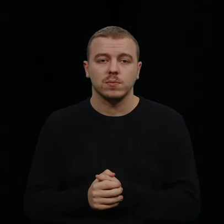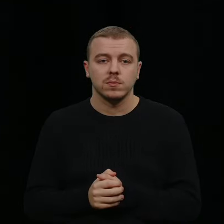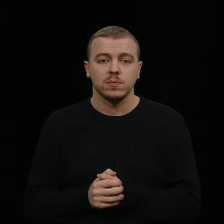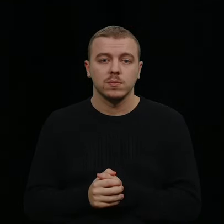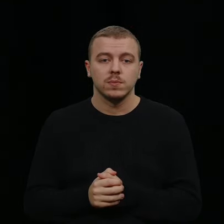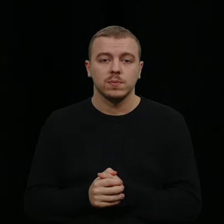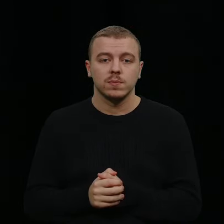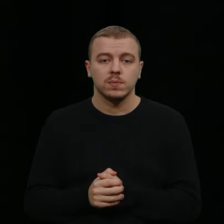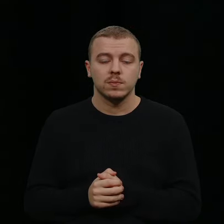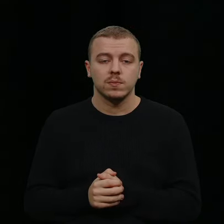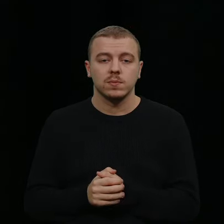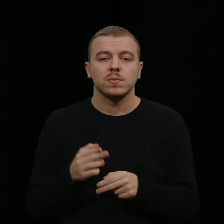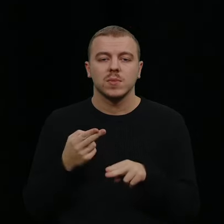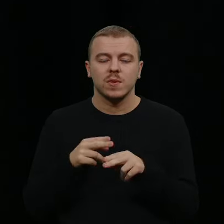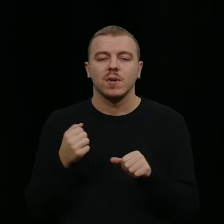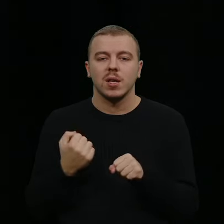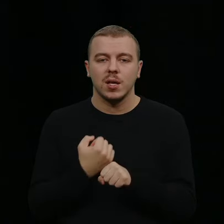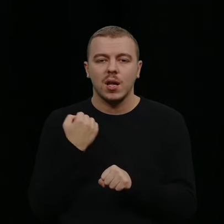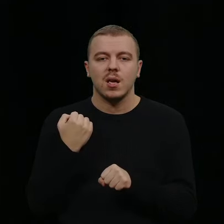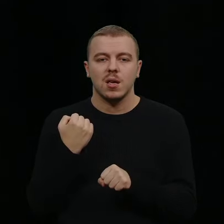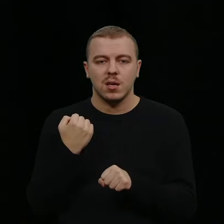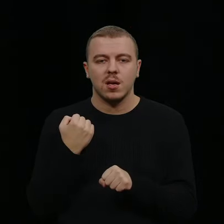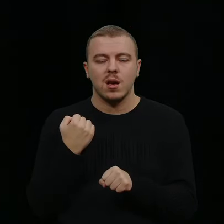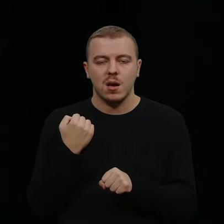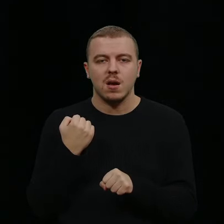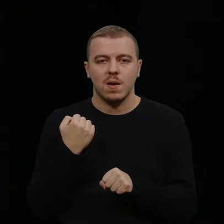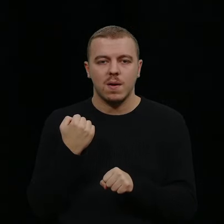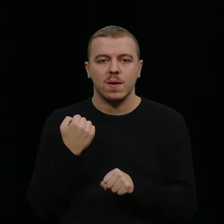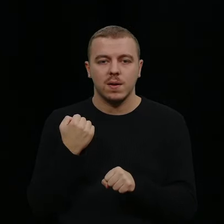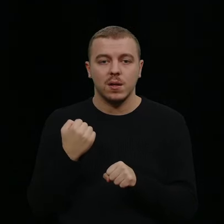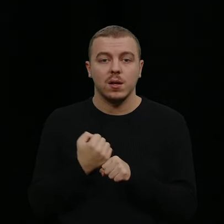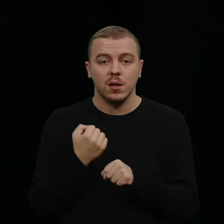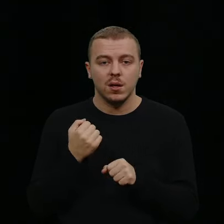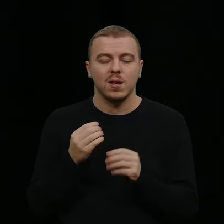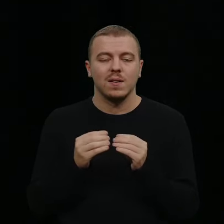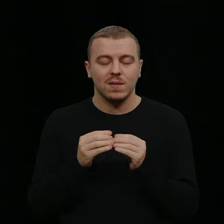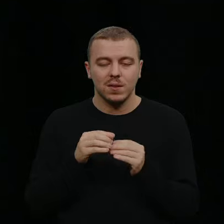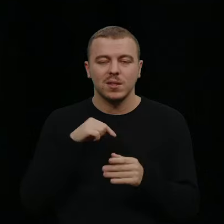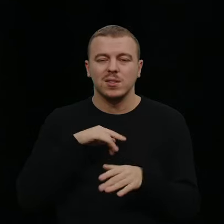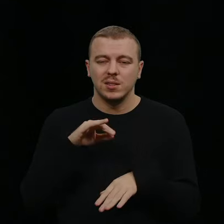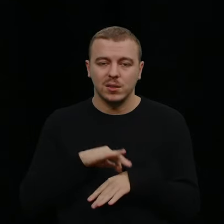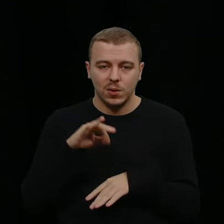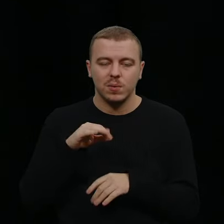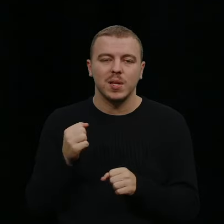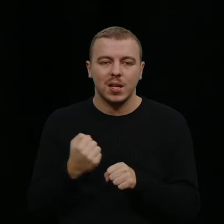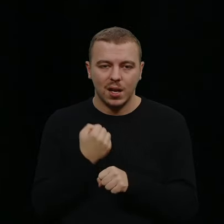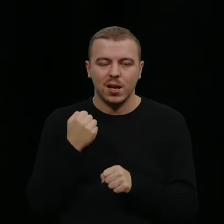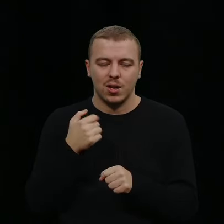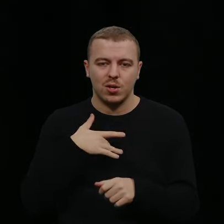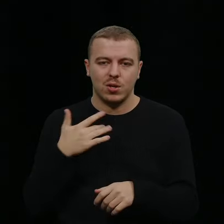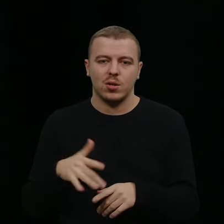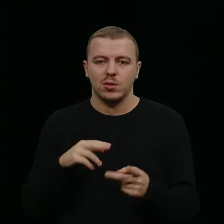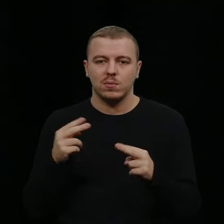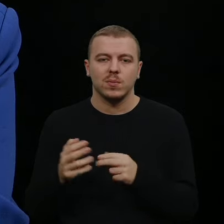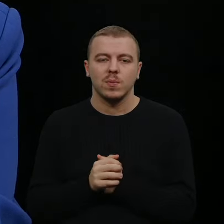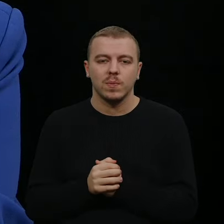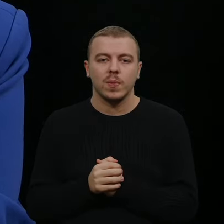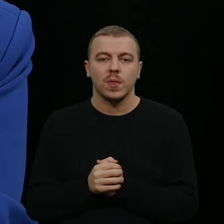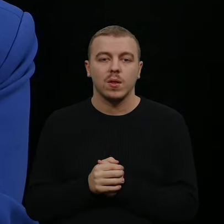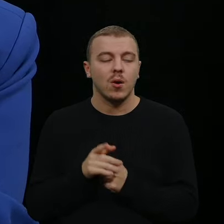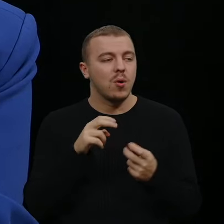Ir todėl reikia visgi, kaip nebūtų skaudu, bet reikia ir griežtų priemonių. Kokią